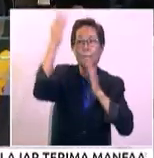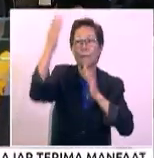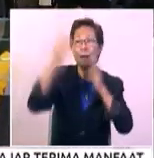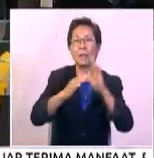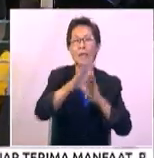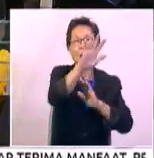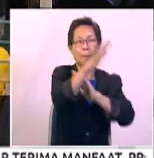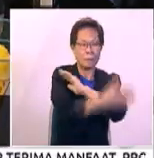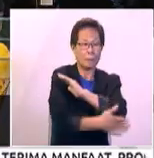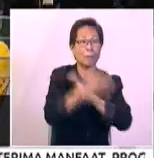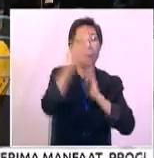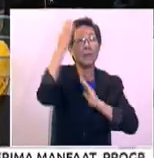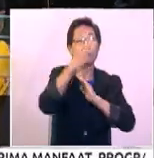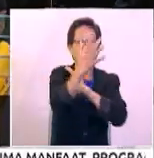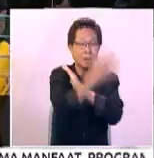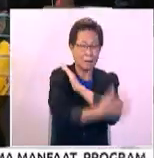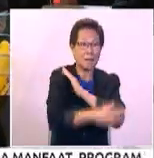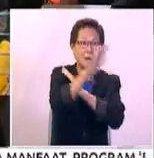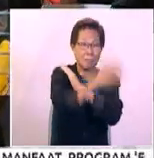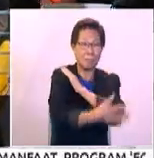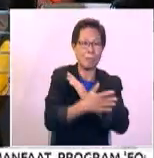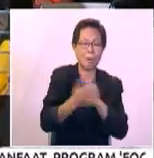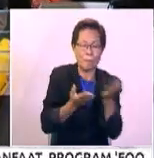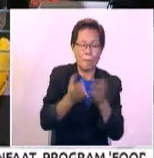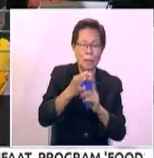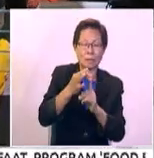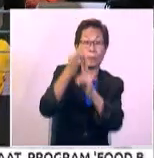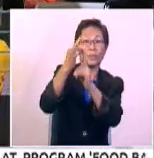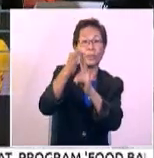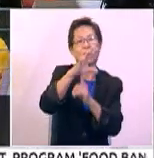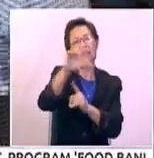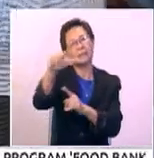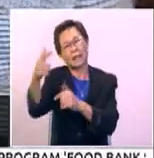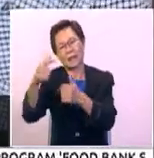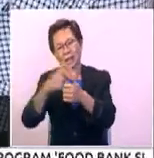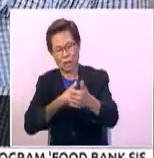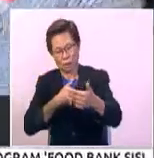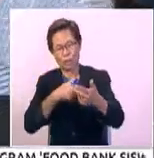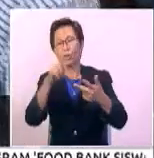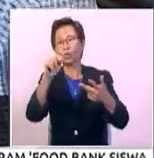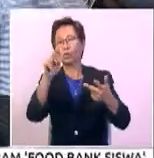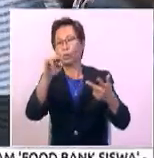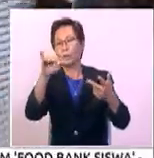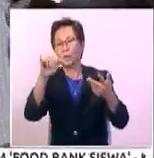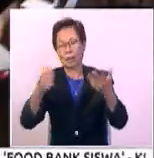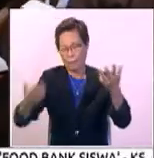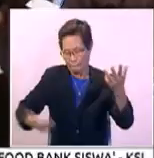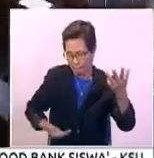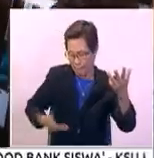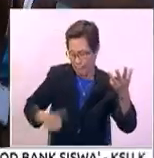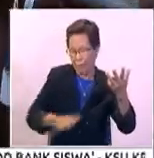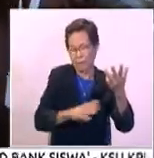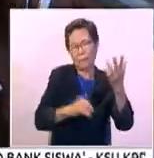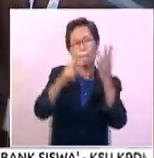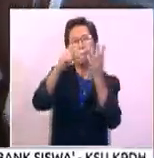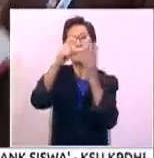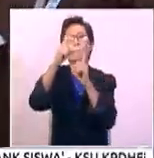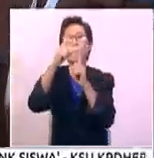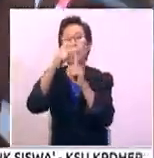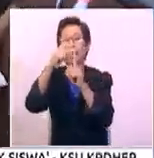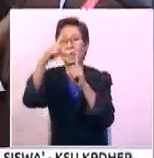antara lima negara yang menyediakan perkhidmatan eksklusif itu selain Indonesia, Tunisia, Bangladesh dan Pakistan.